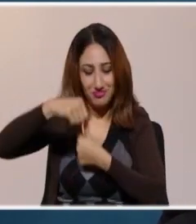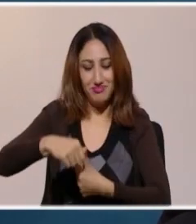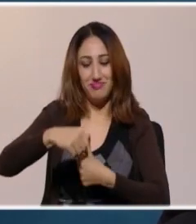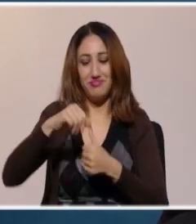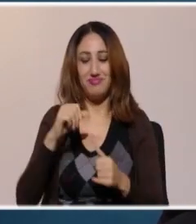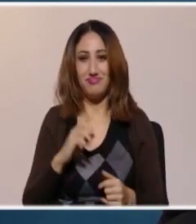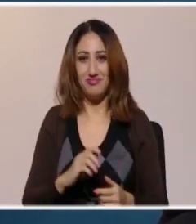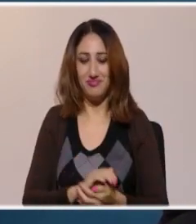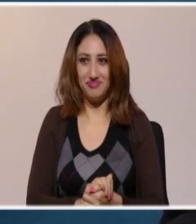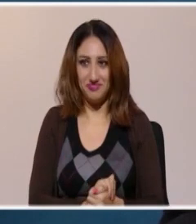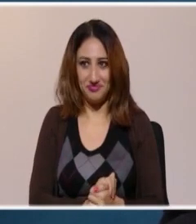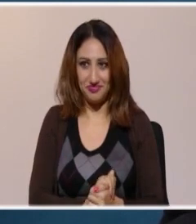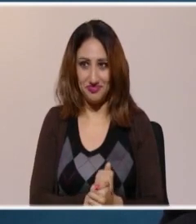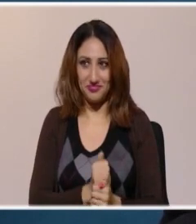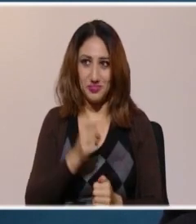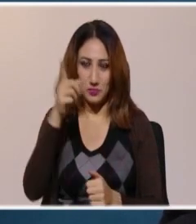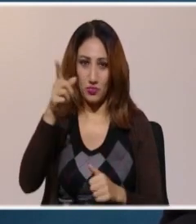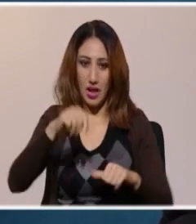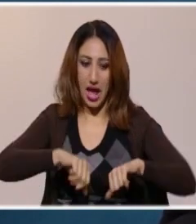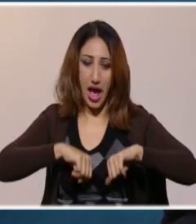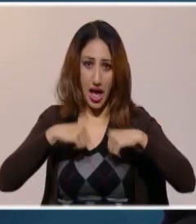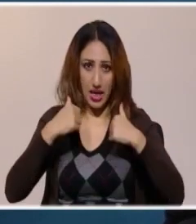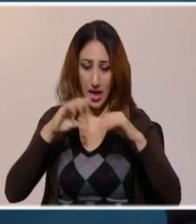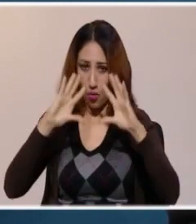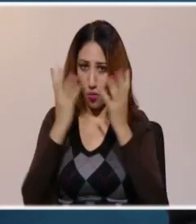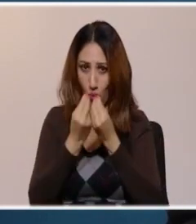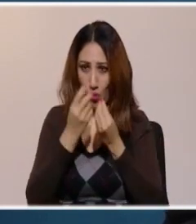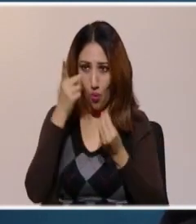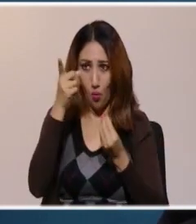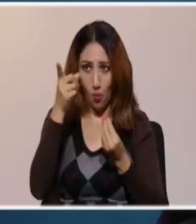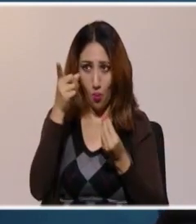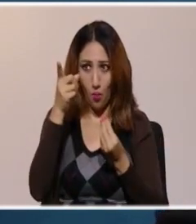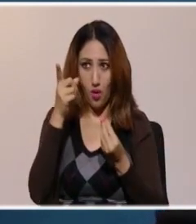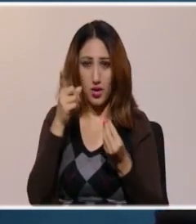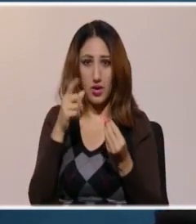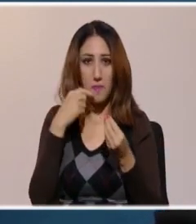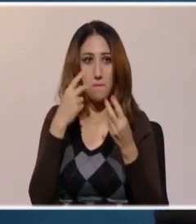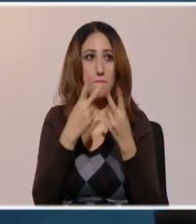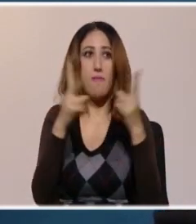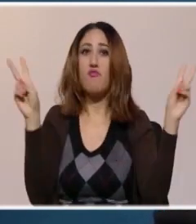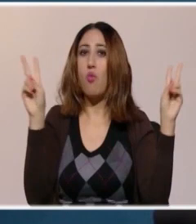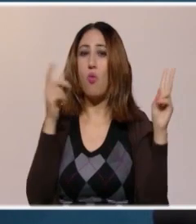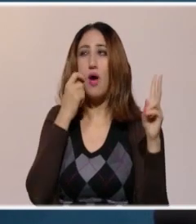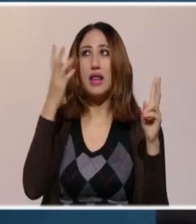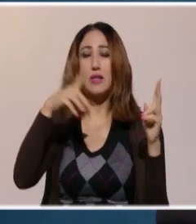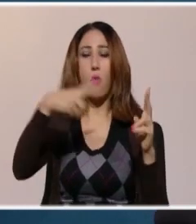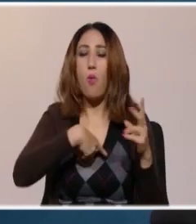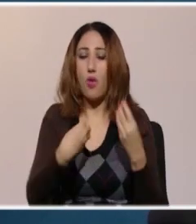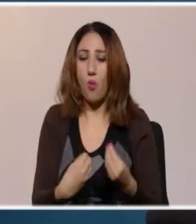جدا. فهو حياته كلها بصراحه يعني مكشوفه للناس كلها من كتر